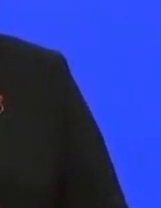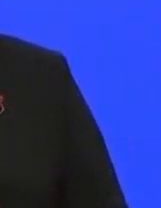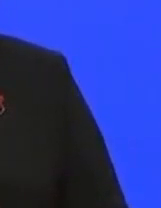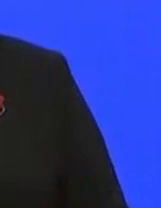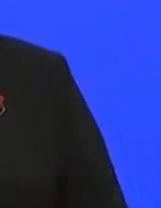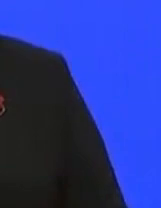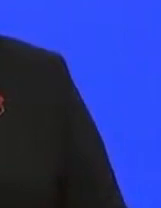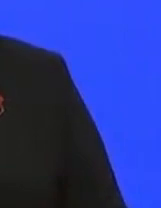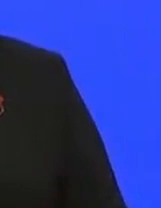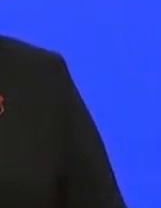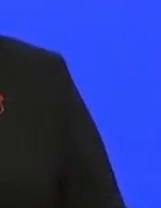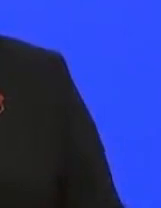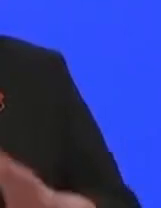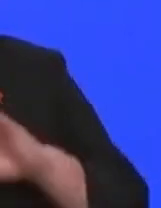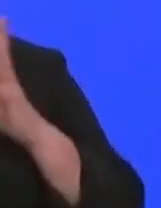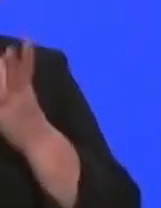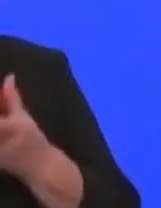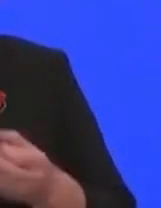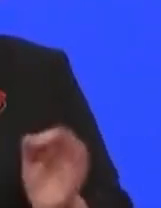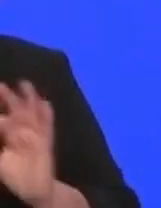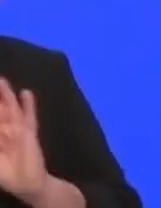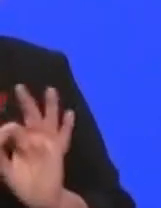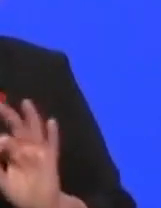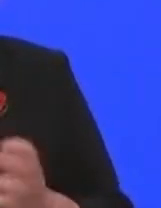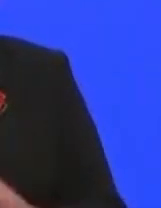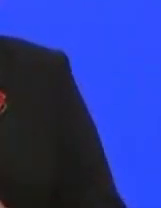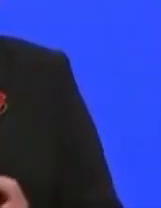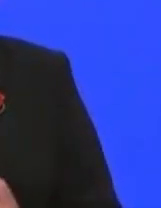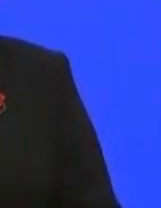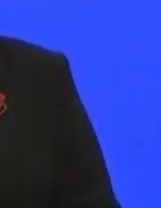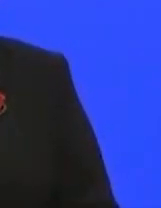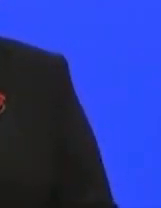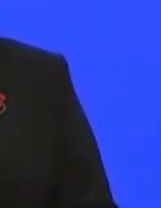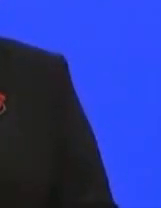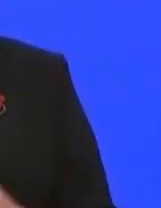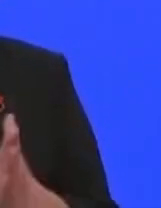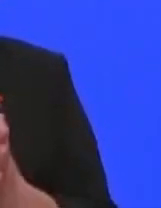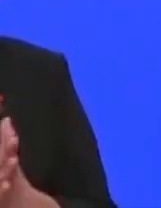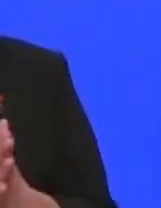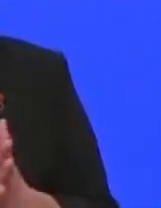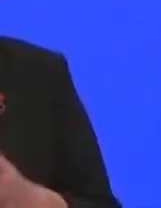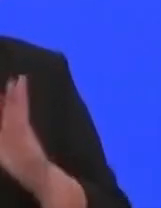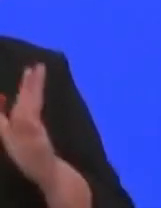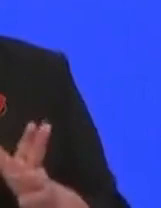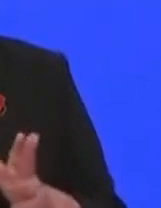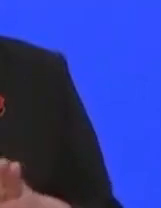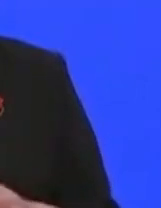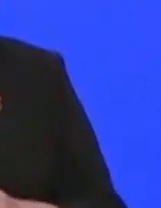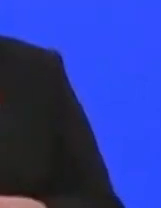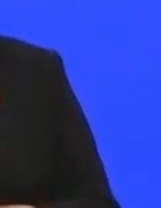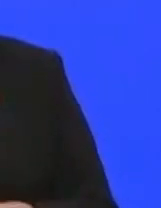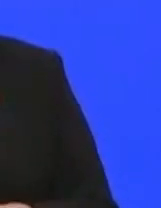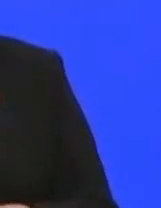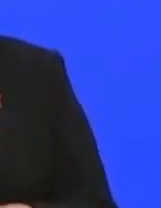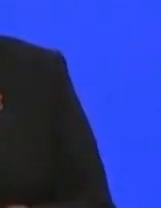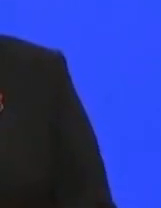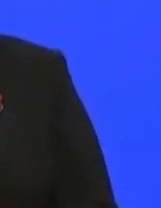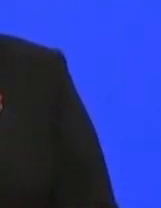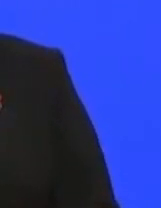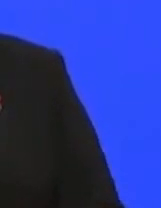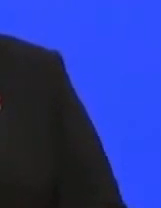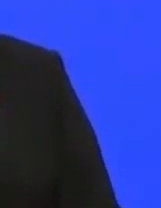Znači, potpuno prilagođenost Anđeli da ona se može posvetiti onom čemu voli.